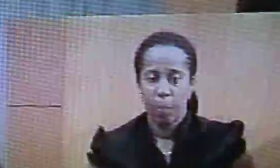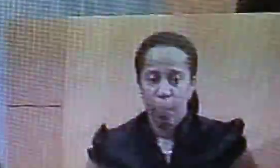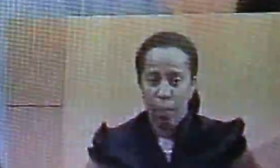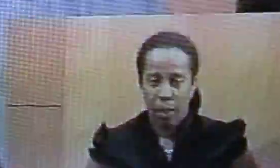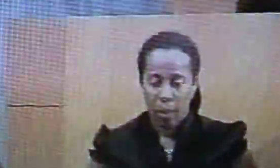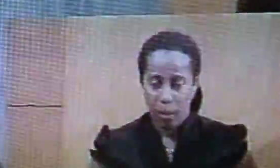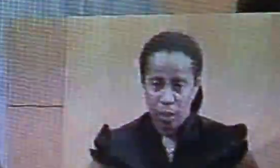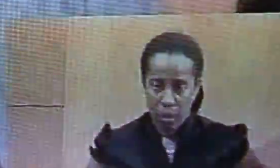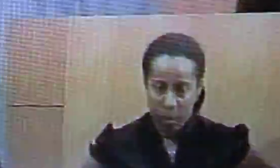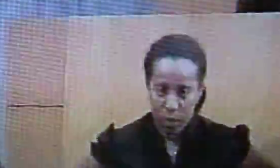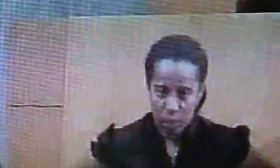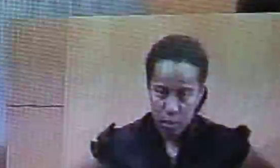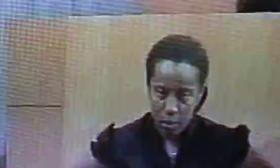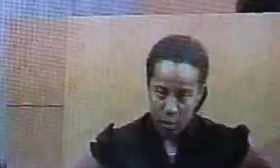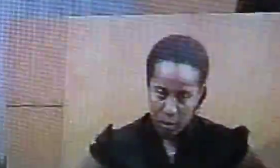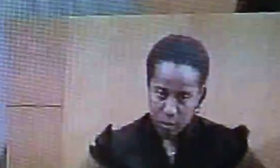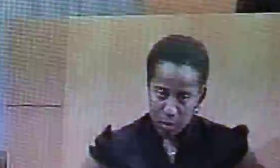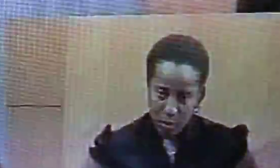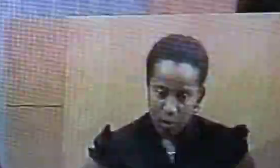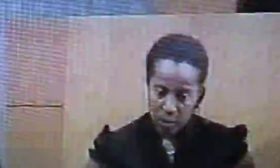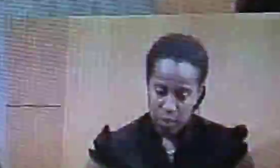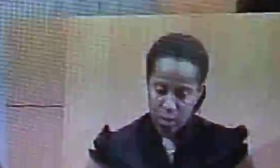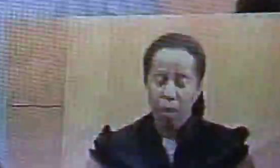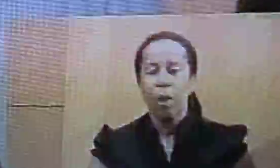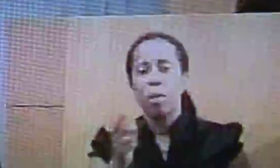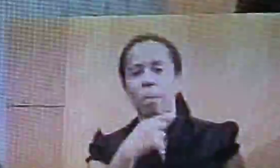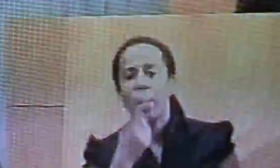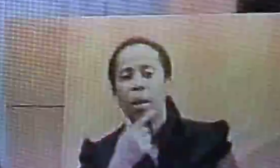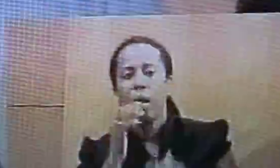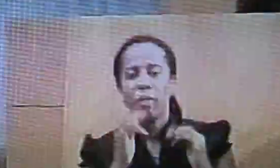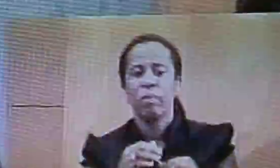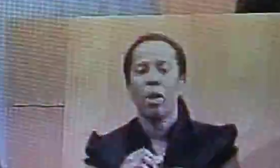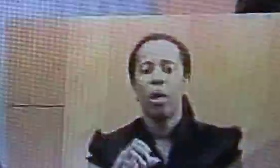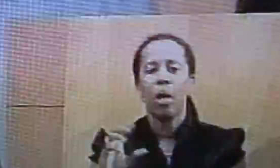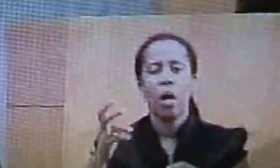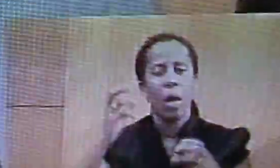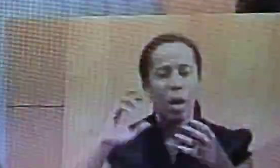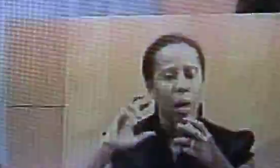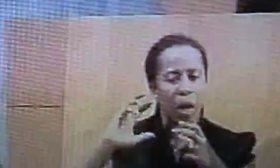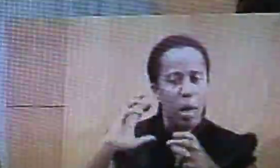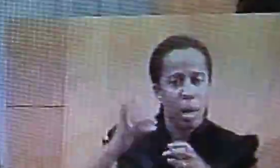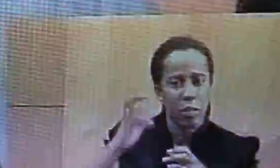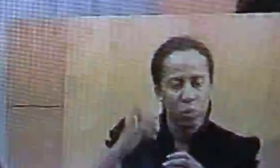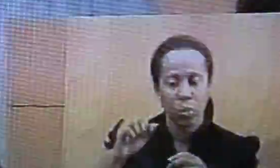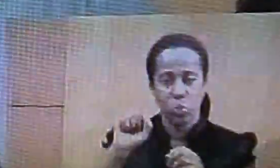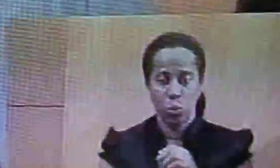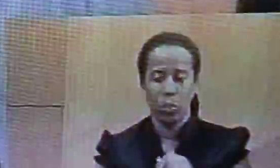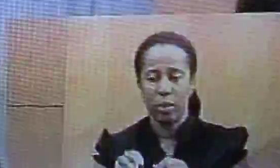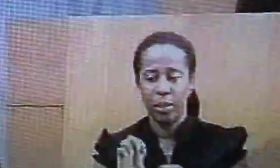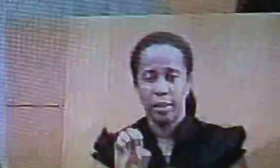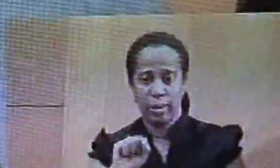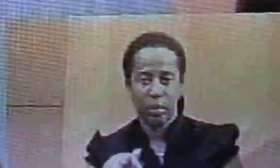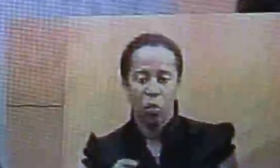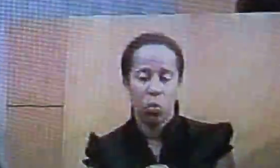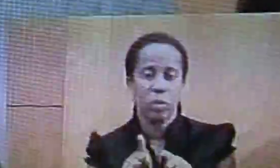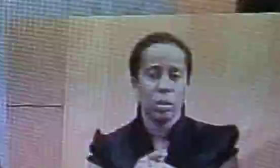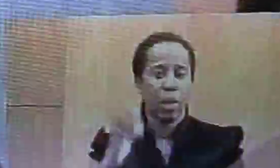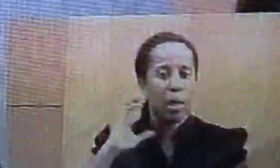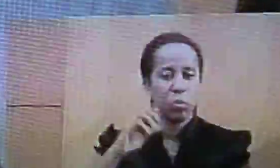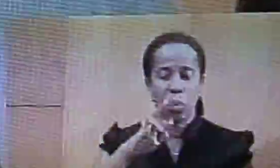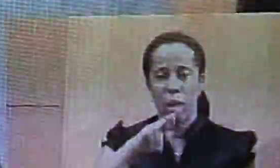n'était pas parler de Radio Sud-Est, ni de Radio RLDM. Alors, j'ai entendu une